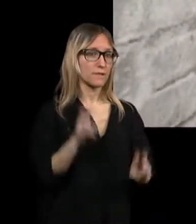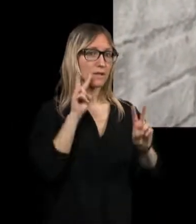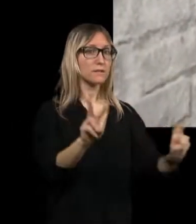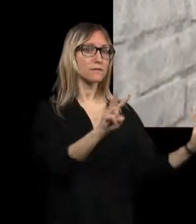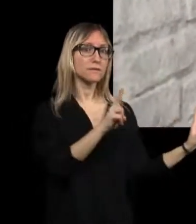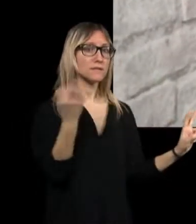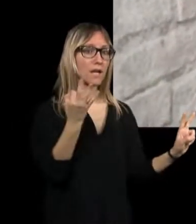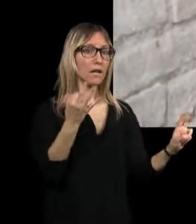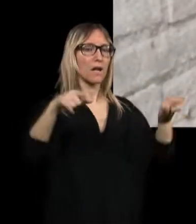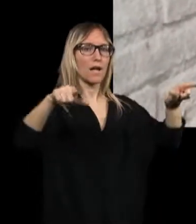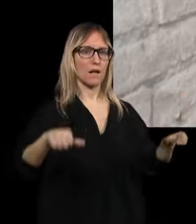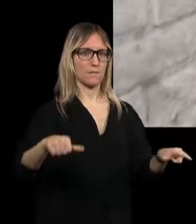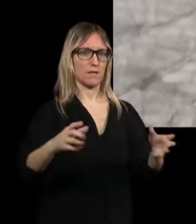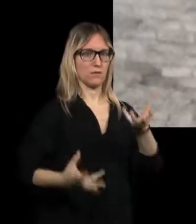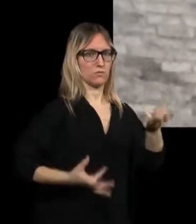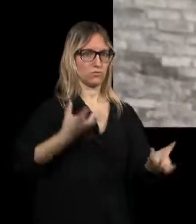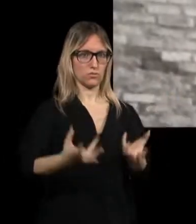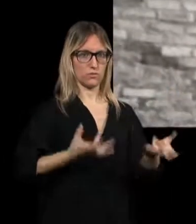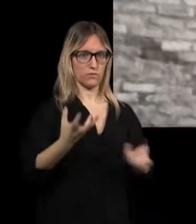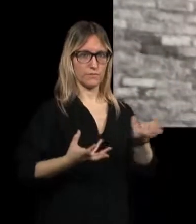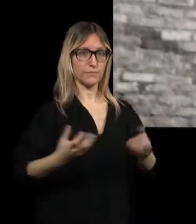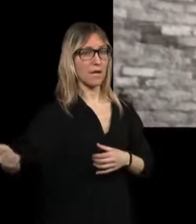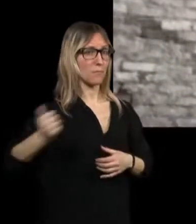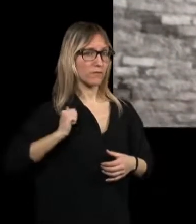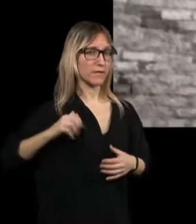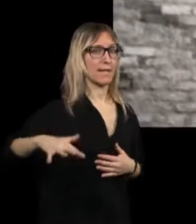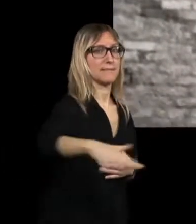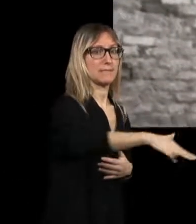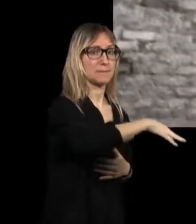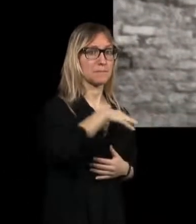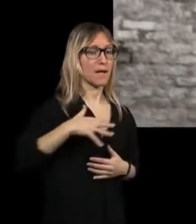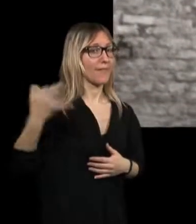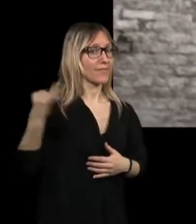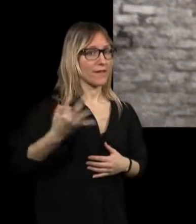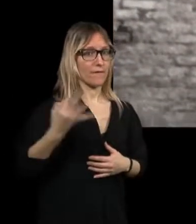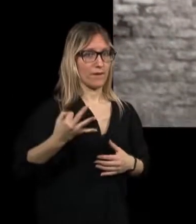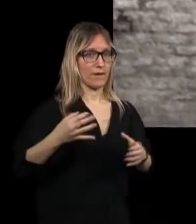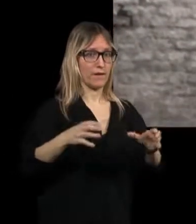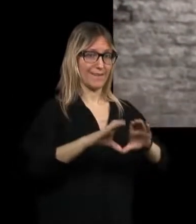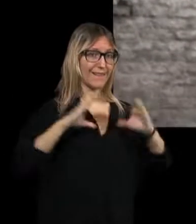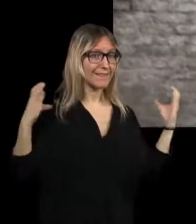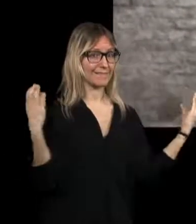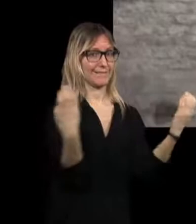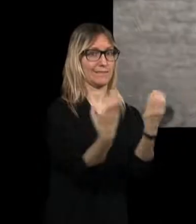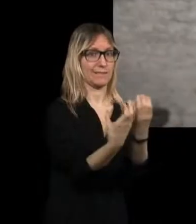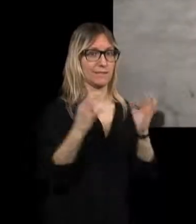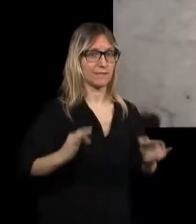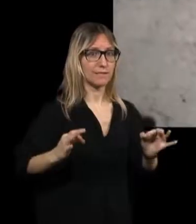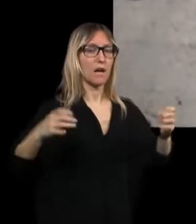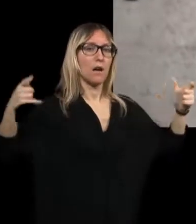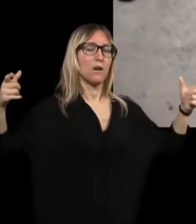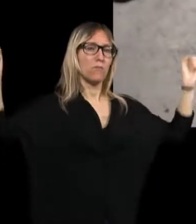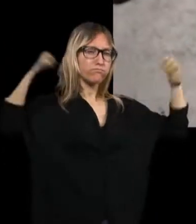Us trobeu a la cambra de cocció. Per aprofitar tot l'espai, cal omplir-la de fora cap a dins, tot fent cercles